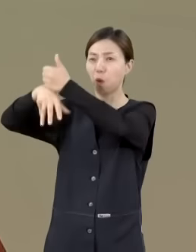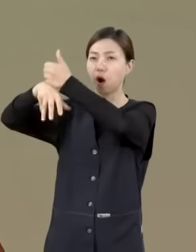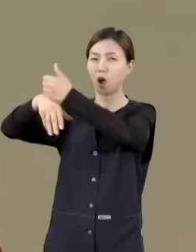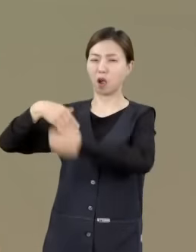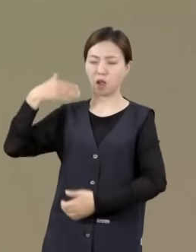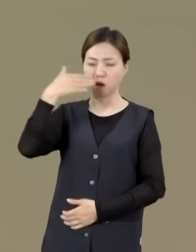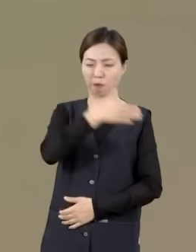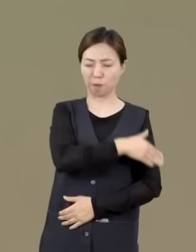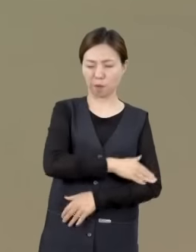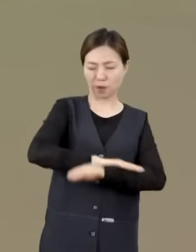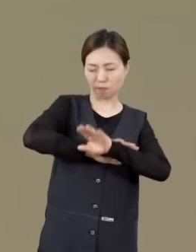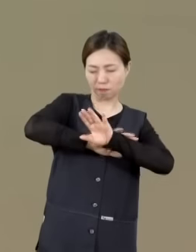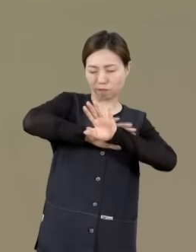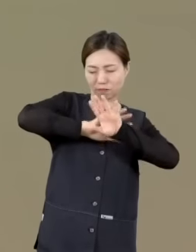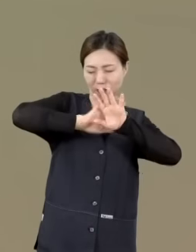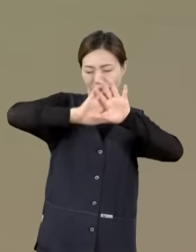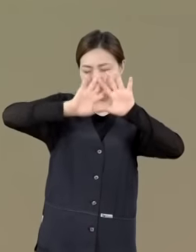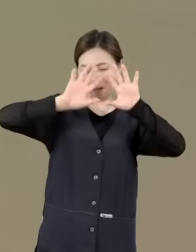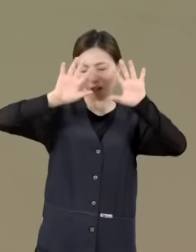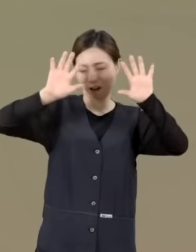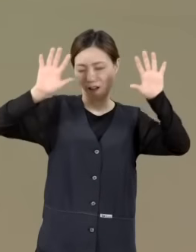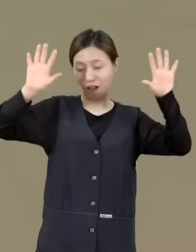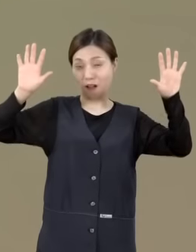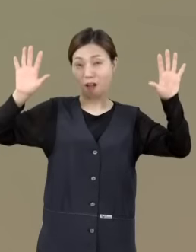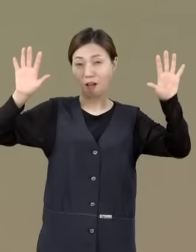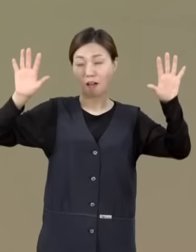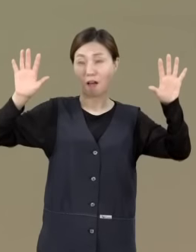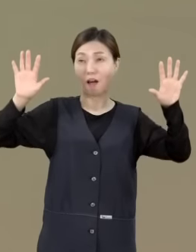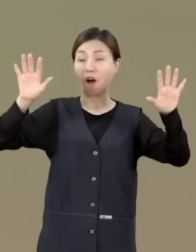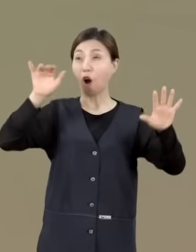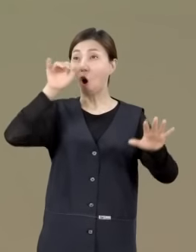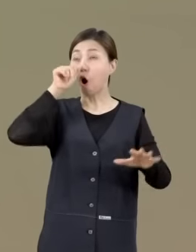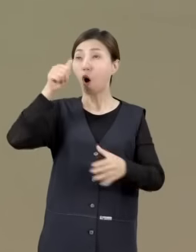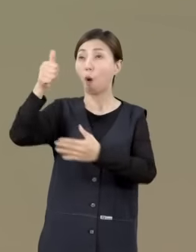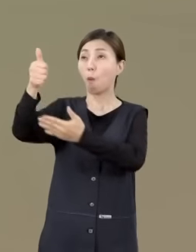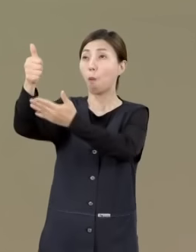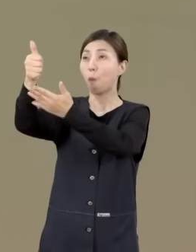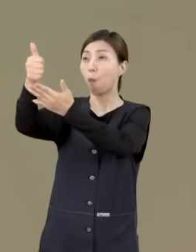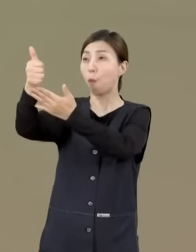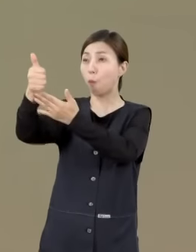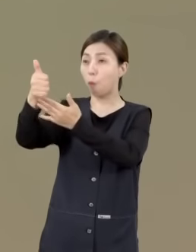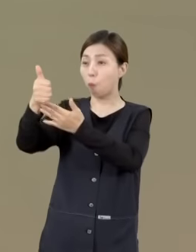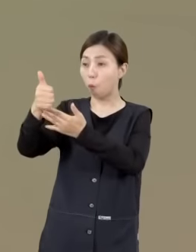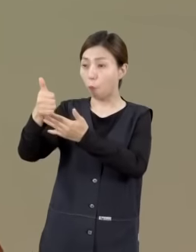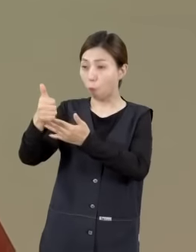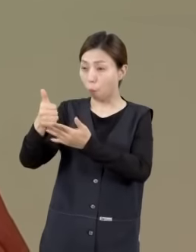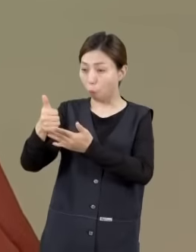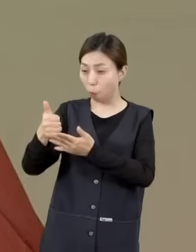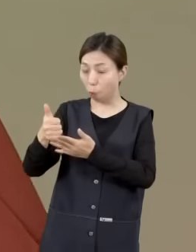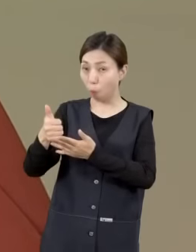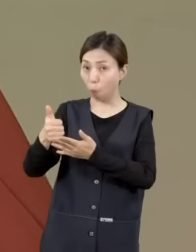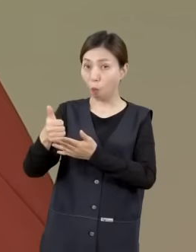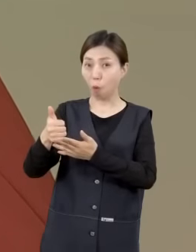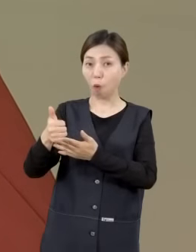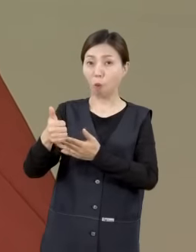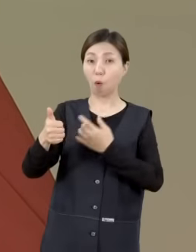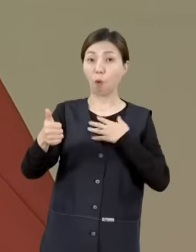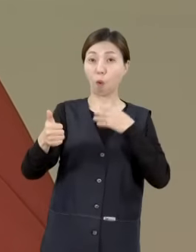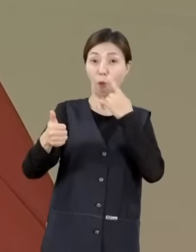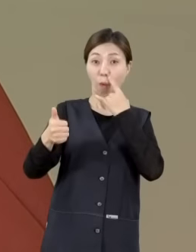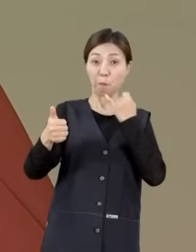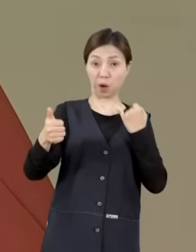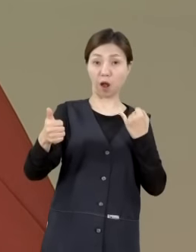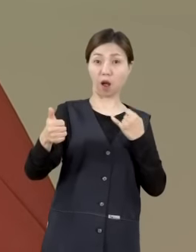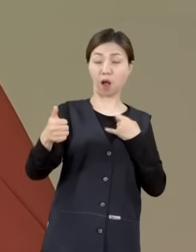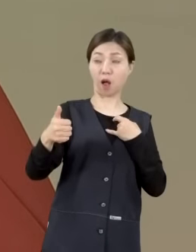보살님께서 온몸에서 금빛을 밝게 비추시며 법당에서 나와